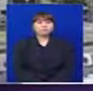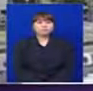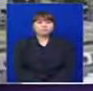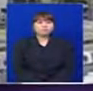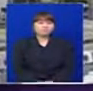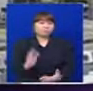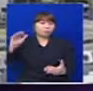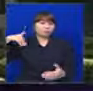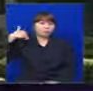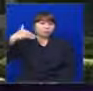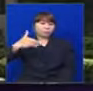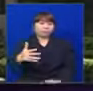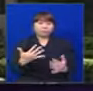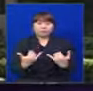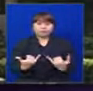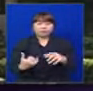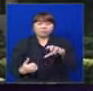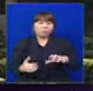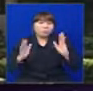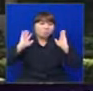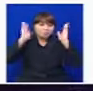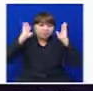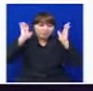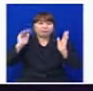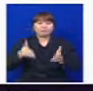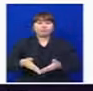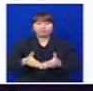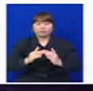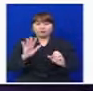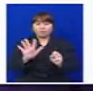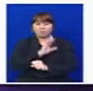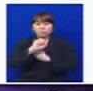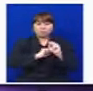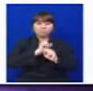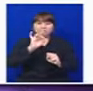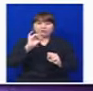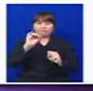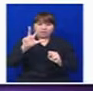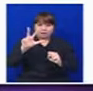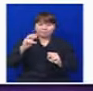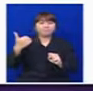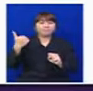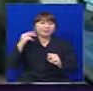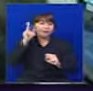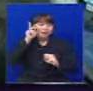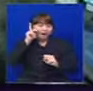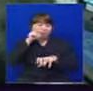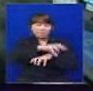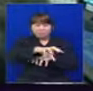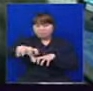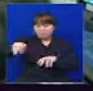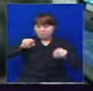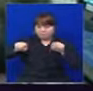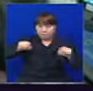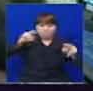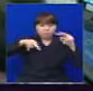จนถึงวันนี้กรมประชาสัมพันธ์ก่อตั้งมาครบ83ปีมีสื่อในกำกับดูแลทั้งสื่อโทรทัศน์